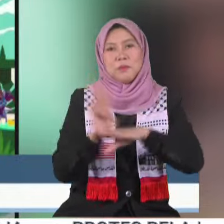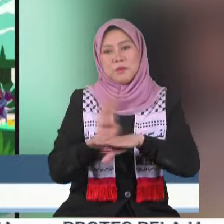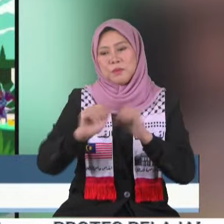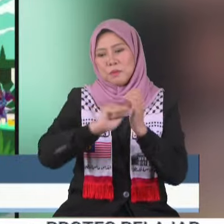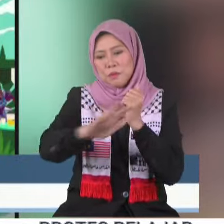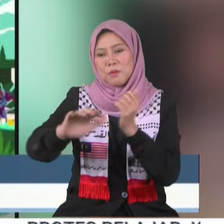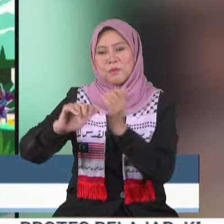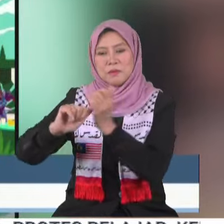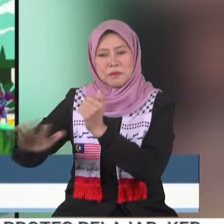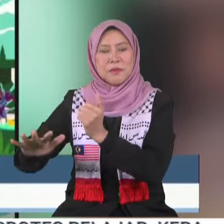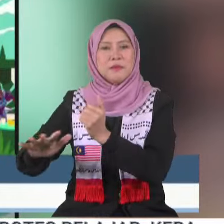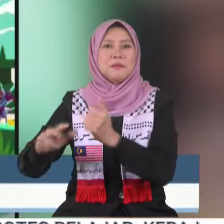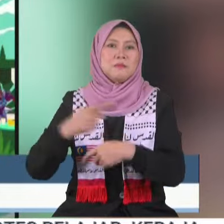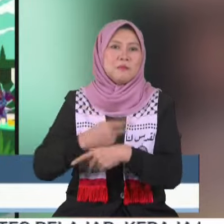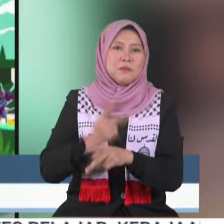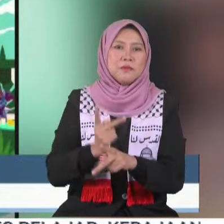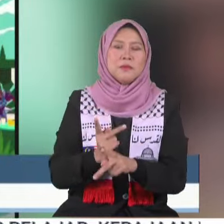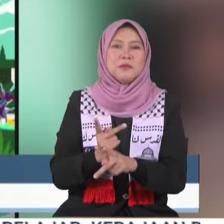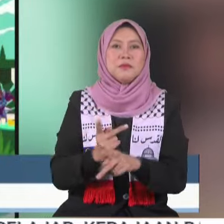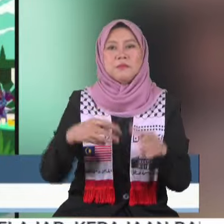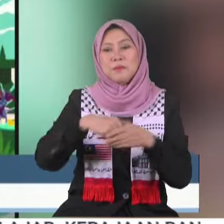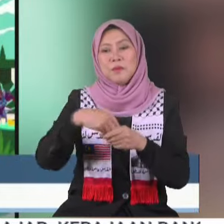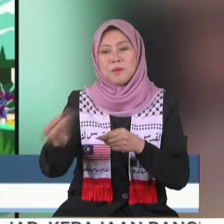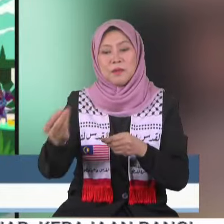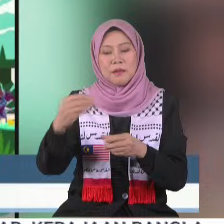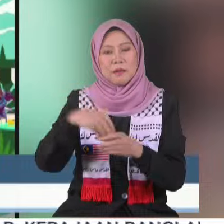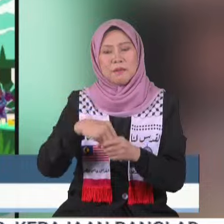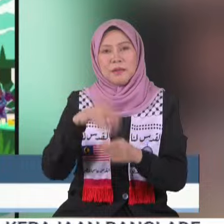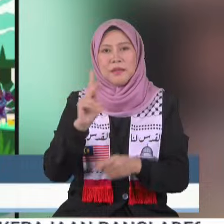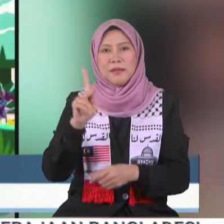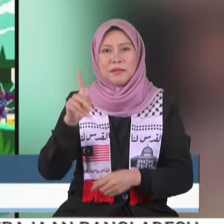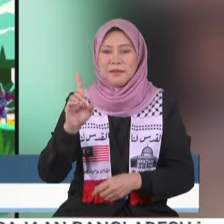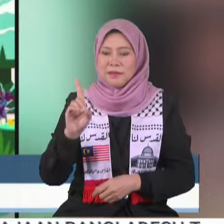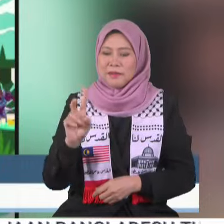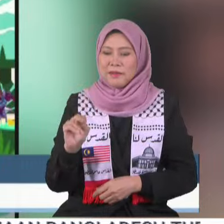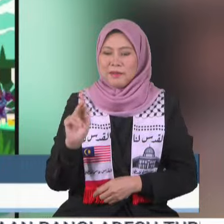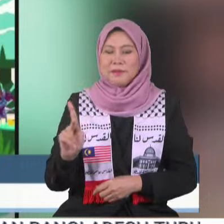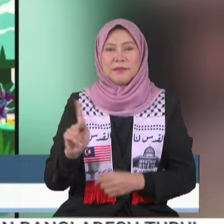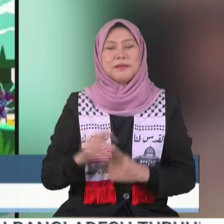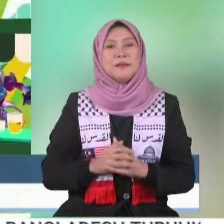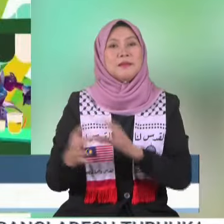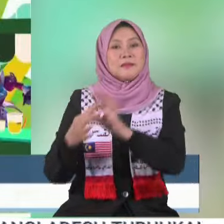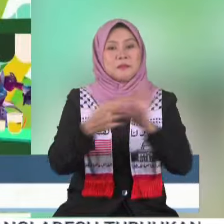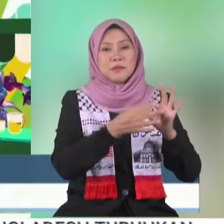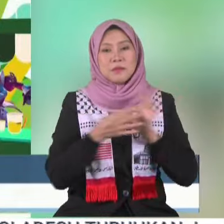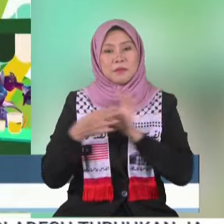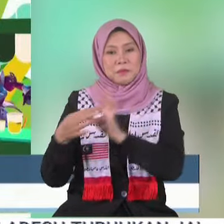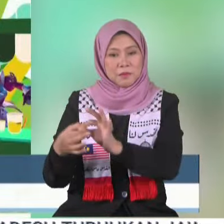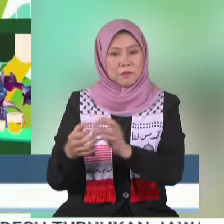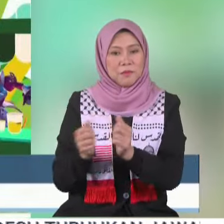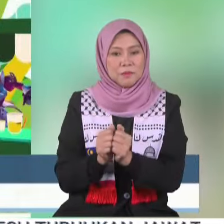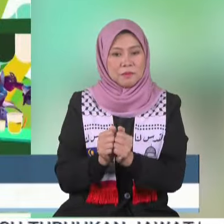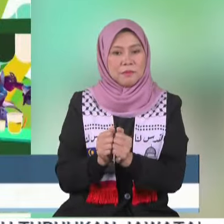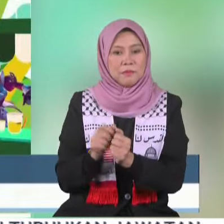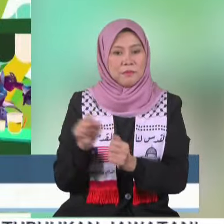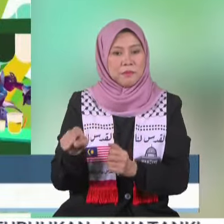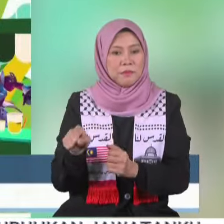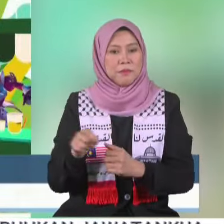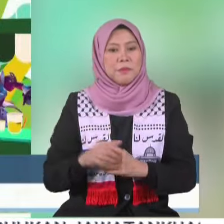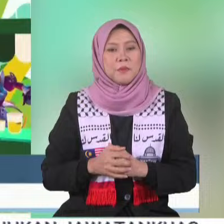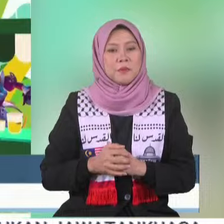mempromosikan produk tempatan dan menyumbang kepada keluaran dalam negara kasar. Kolaborasi MLBB, sebuah permainan multiplayer online